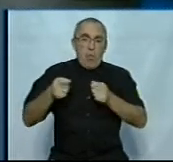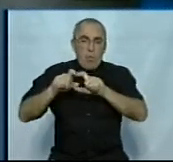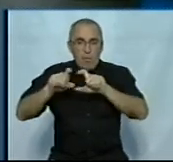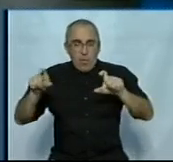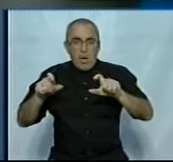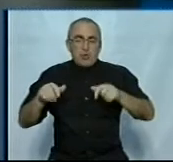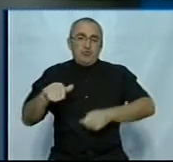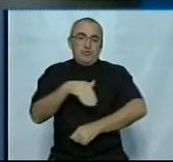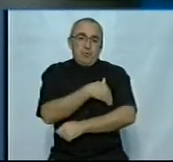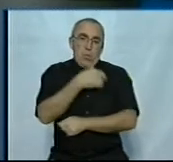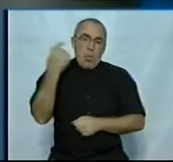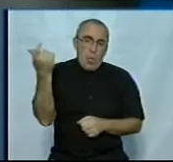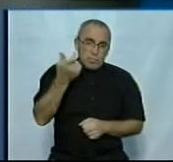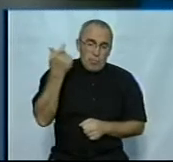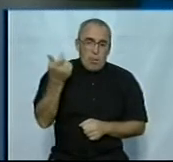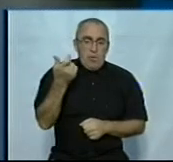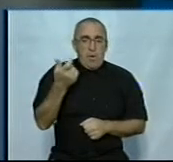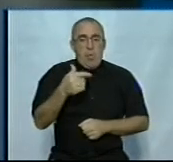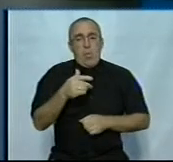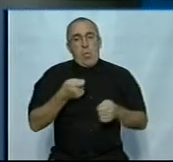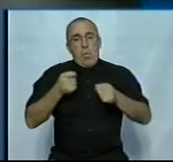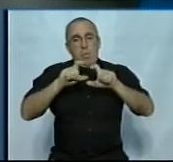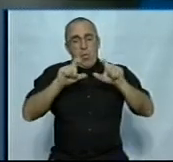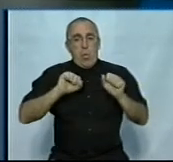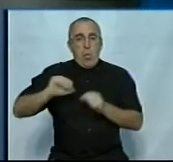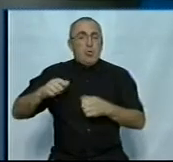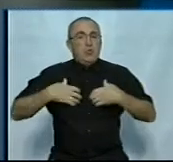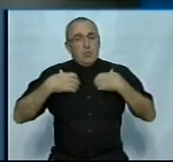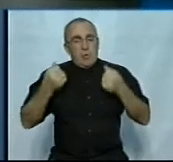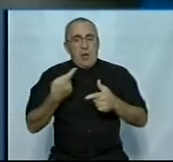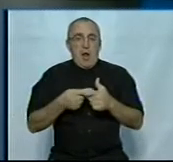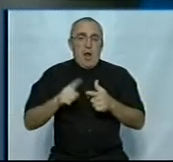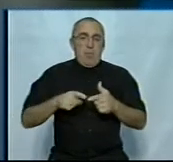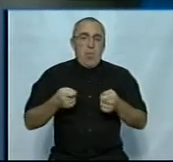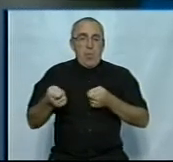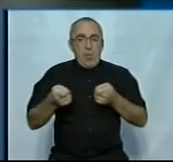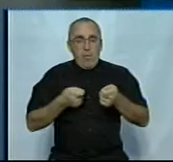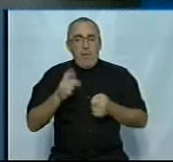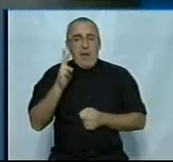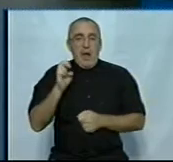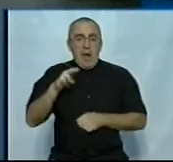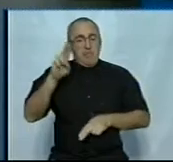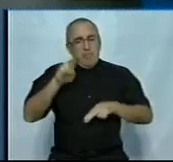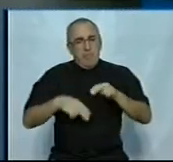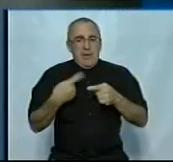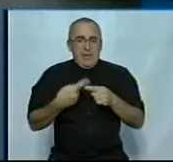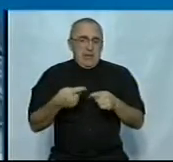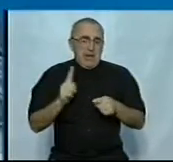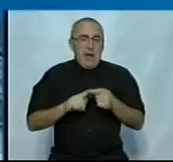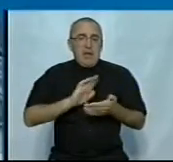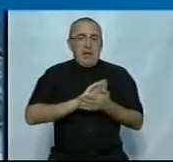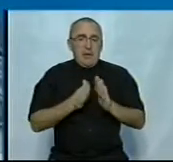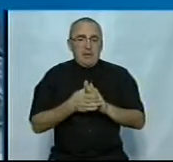управління житлово-комунального господарства, або управління охорони здоров'я, чи то управління капітального будівництва. І от така ж